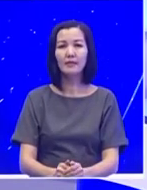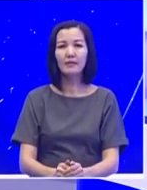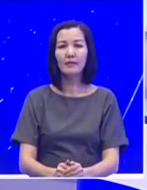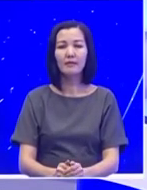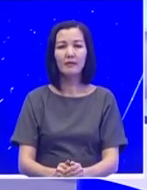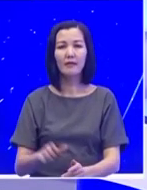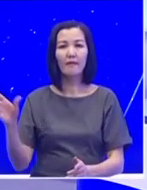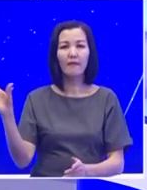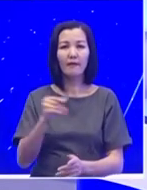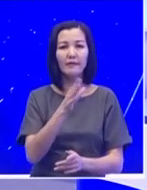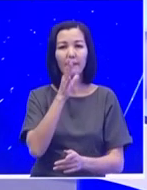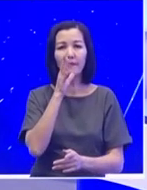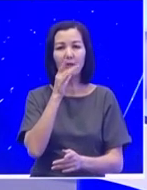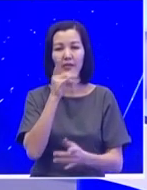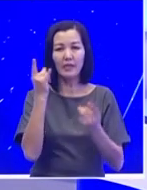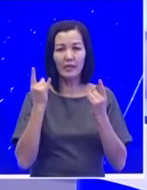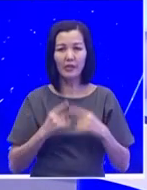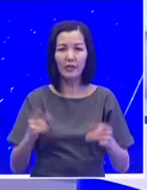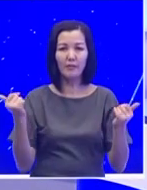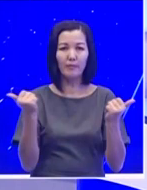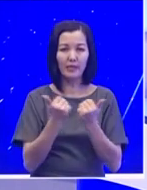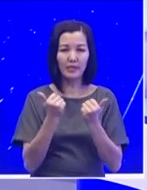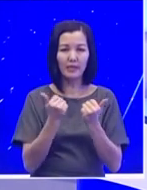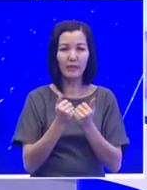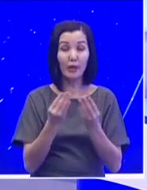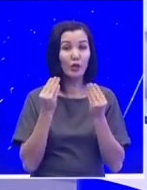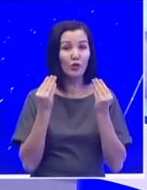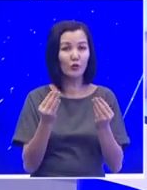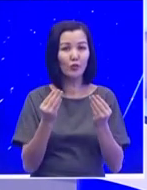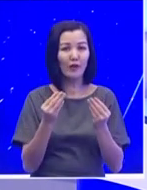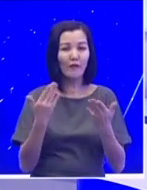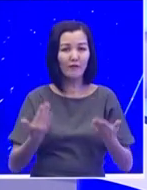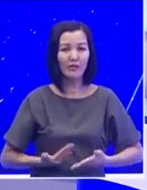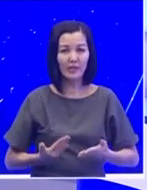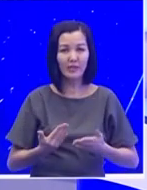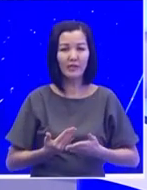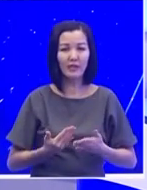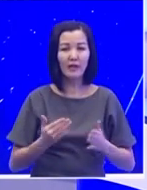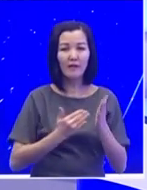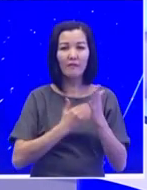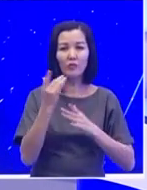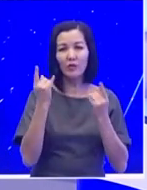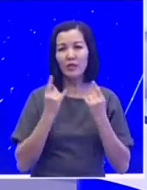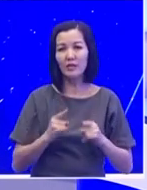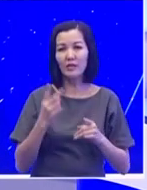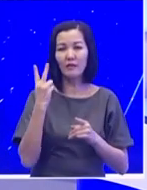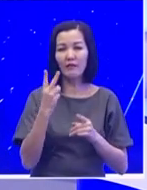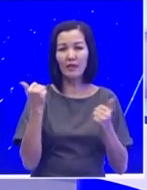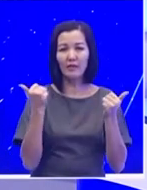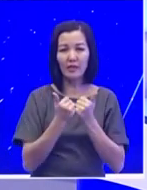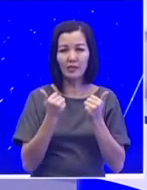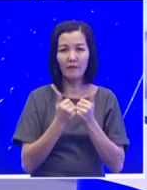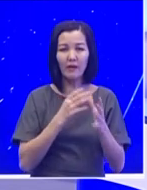Во все времена рождение близнецов считалось чудом жизни. В этом отношении страной с высокой рождаемостью двойняшек и тройняшек в